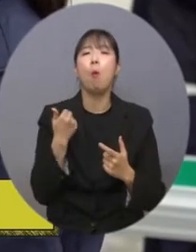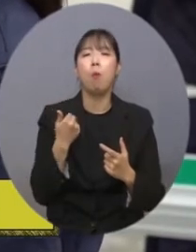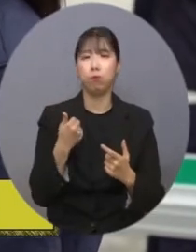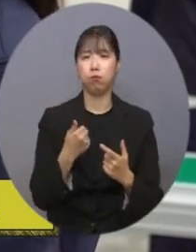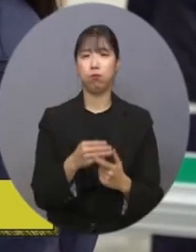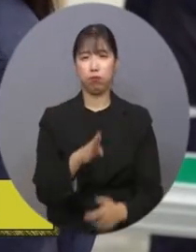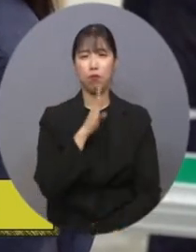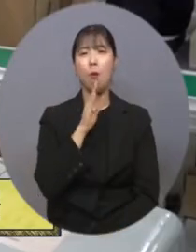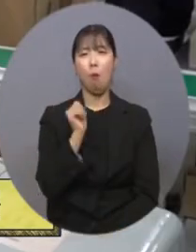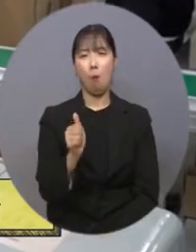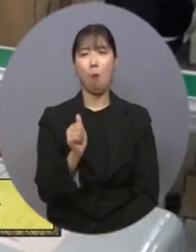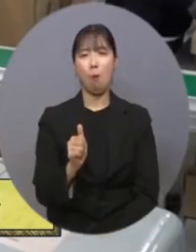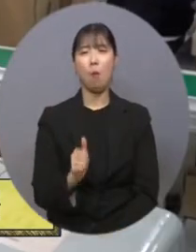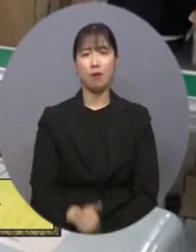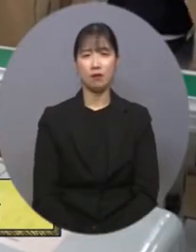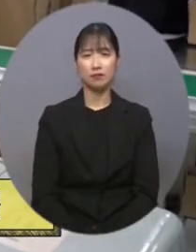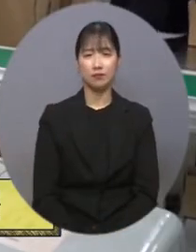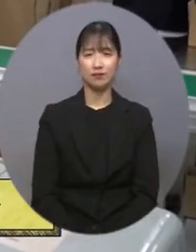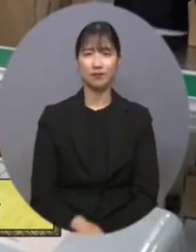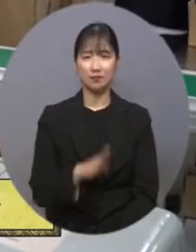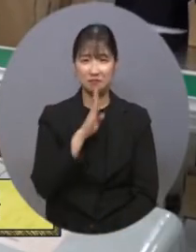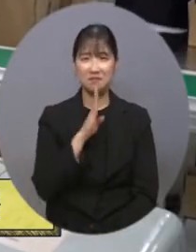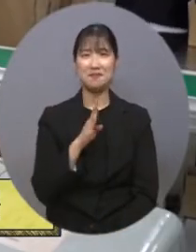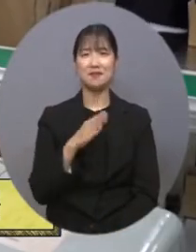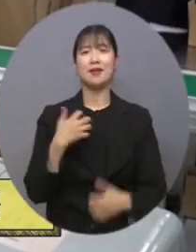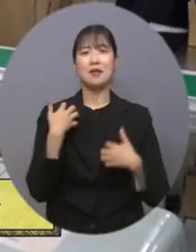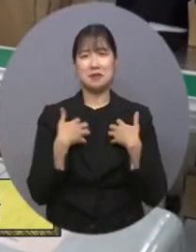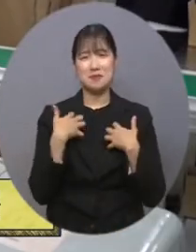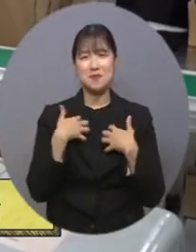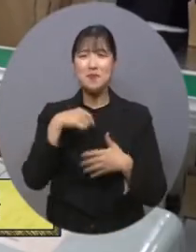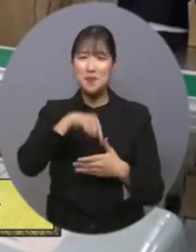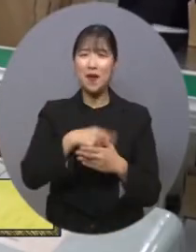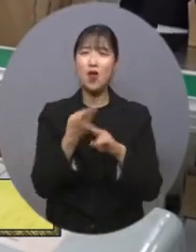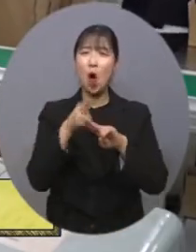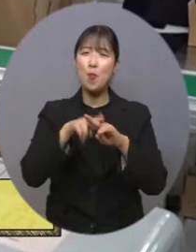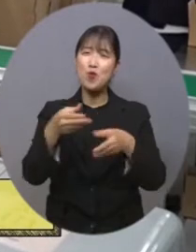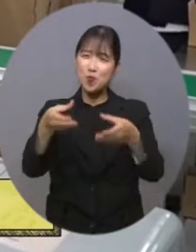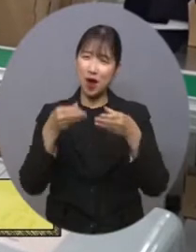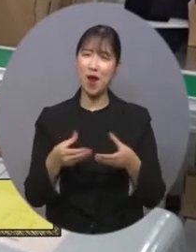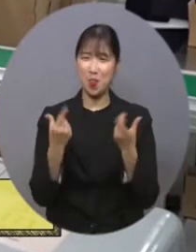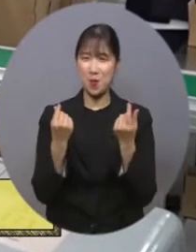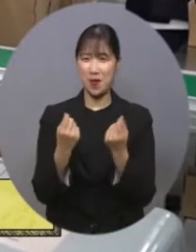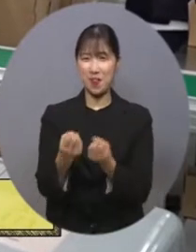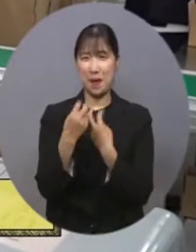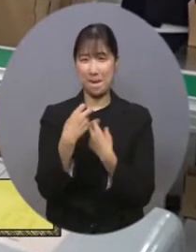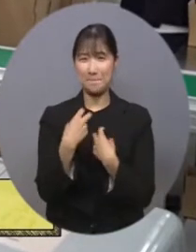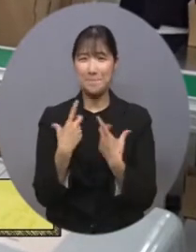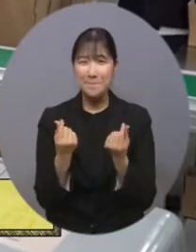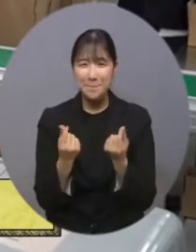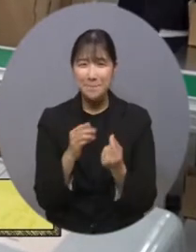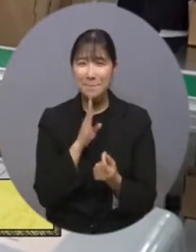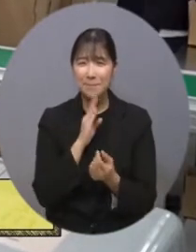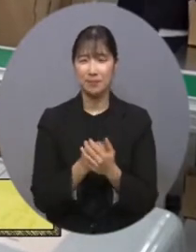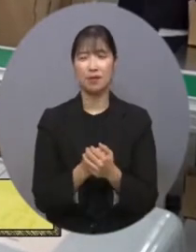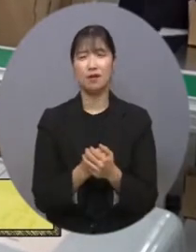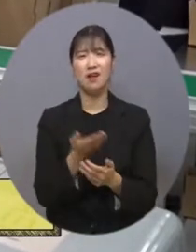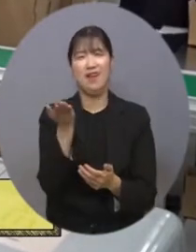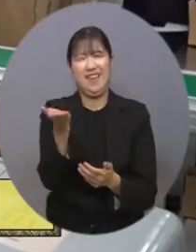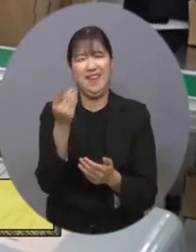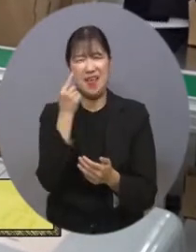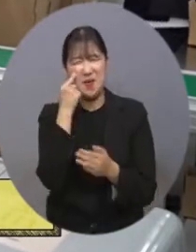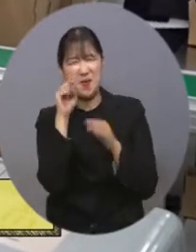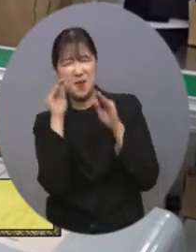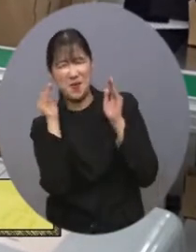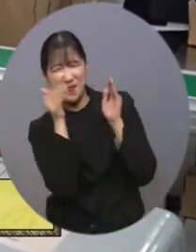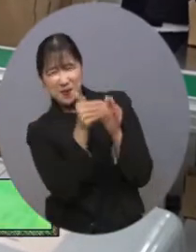너무 대단하시네요. 그래서 저희가 또 기쁜 마음으로 선물 받듯이 택배를 받는 것 같아요. 아 예. 지금 눈이 빨리